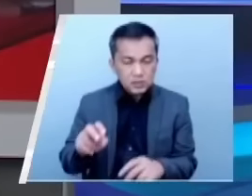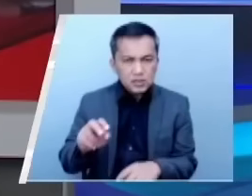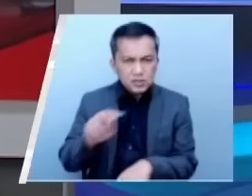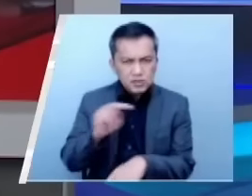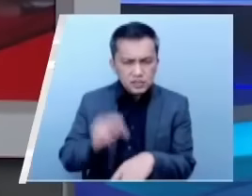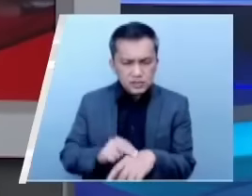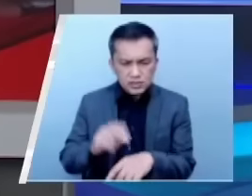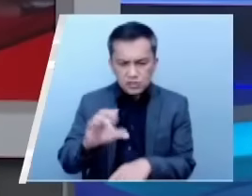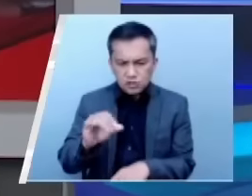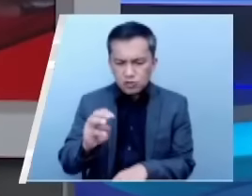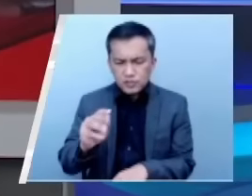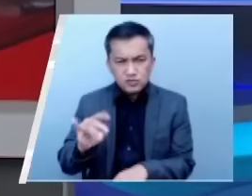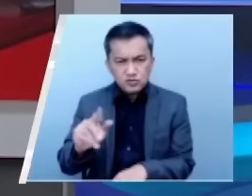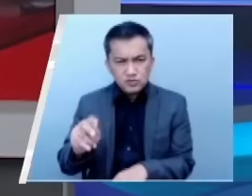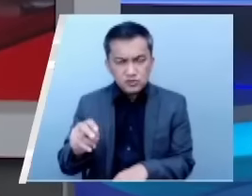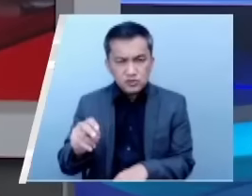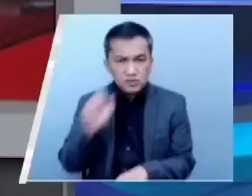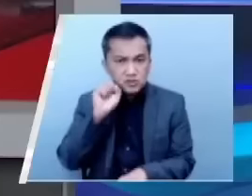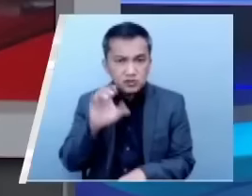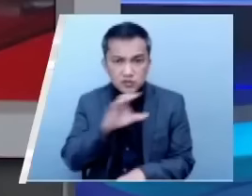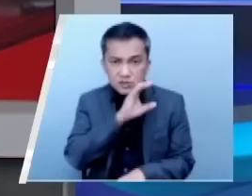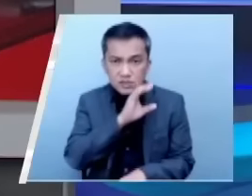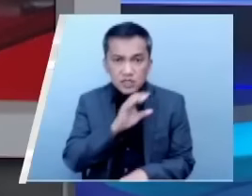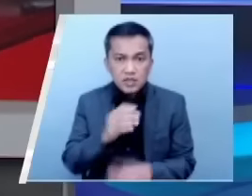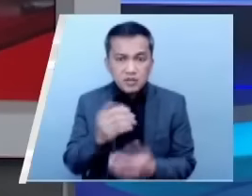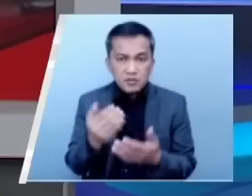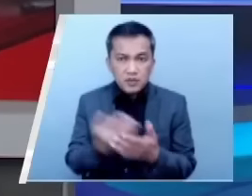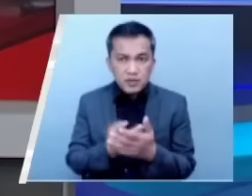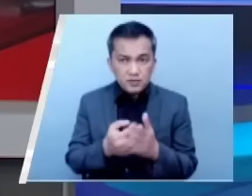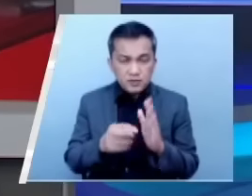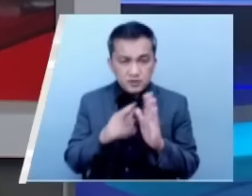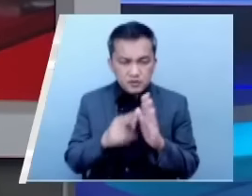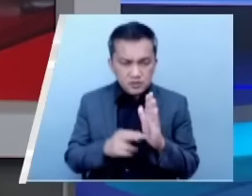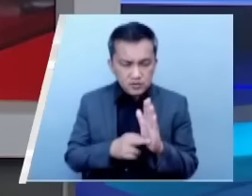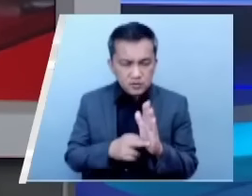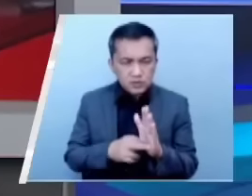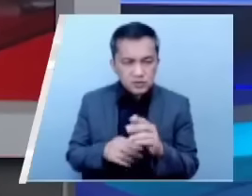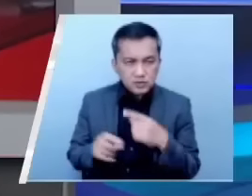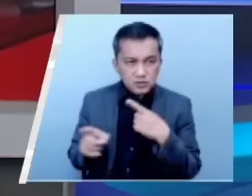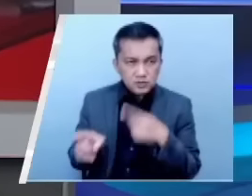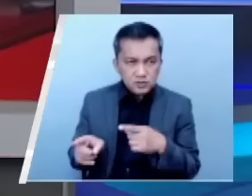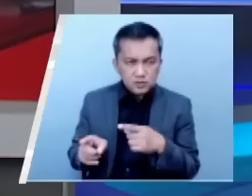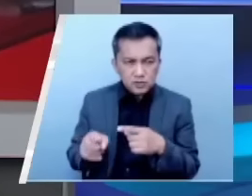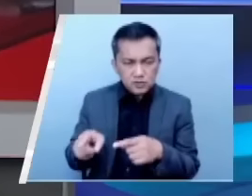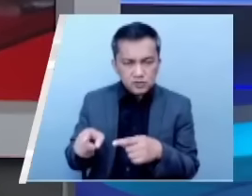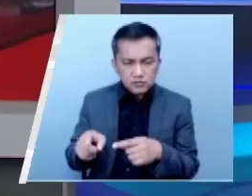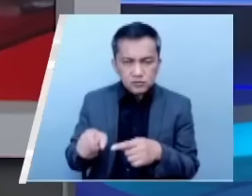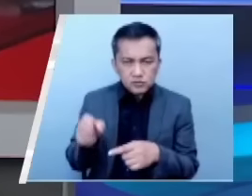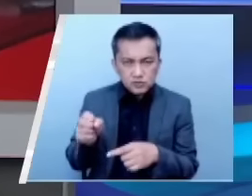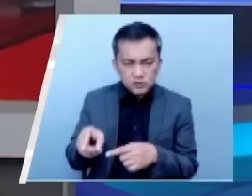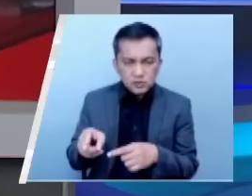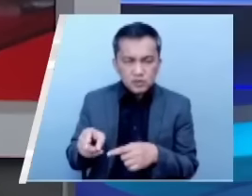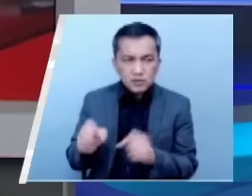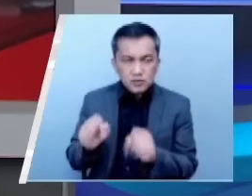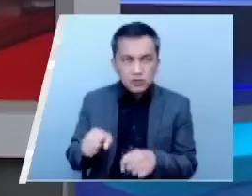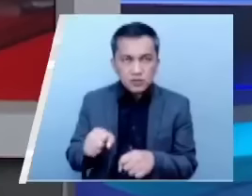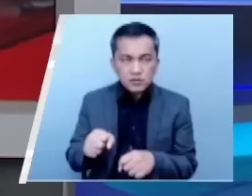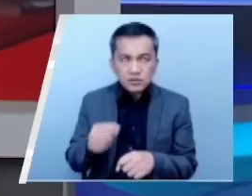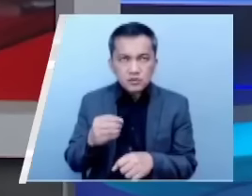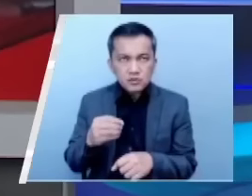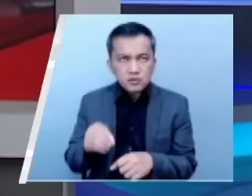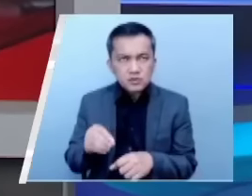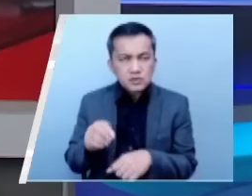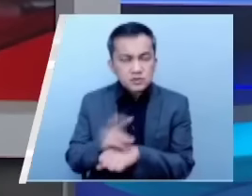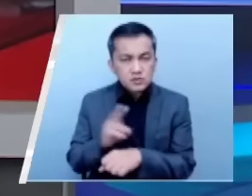Citizens ang bagong patakaran ng isang coffee chain para limitahan ang pwedeng ordering gamit ang senior citizen